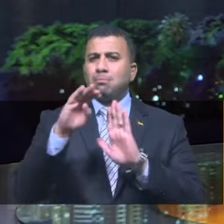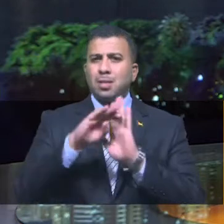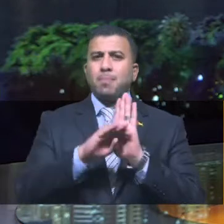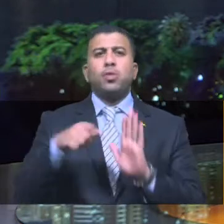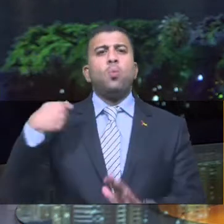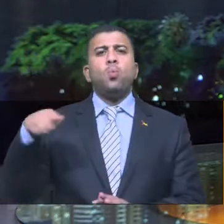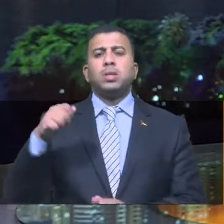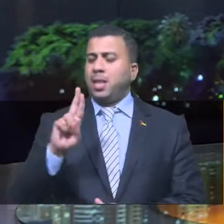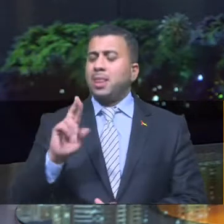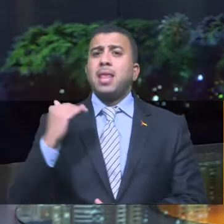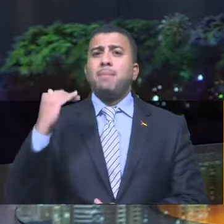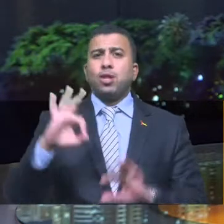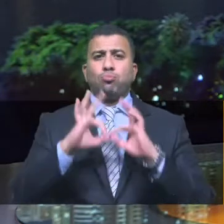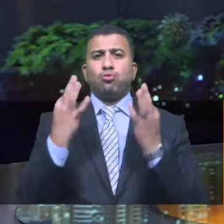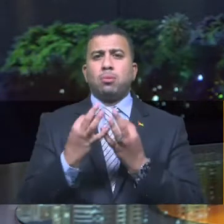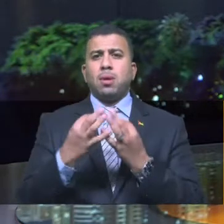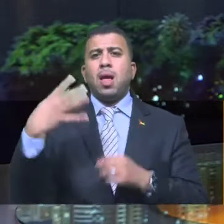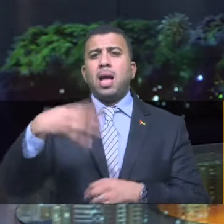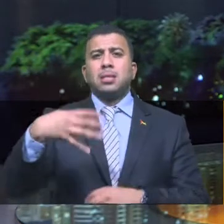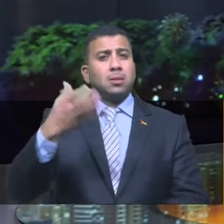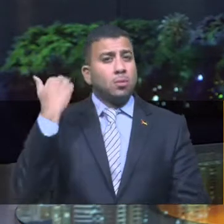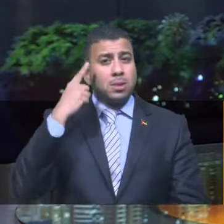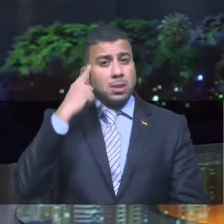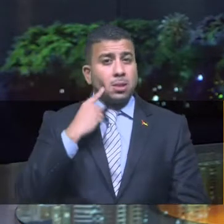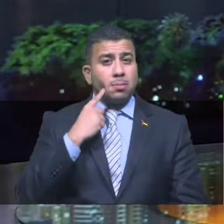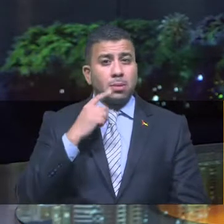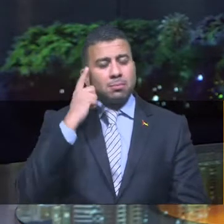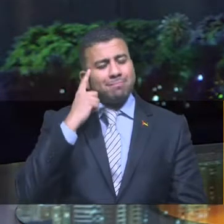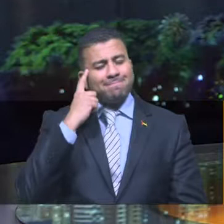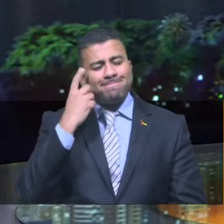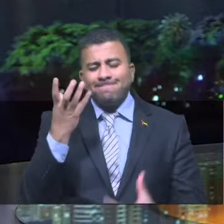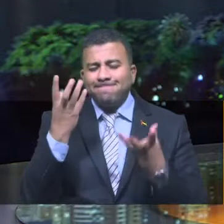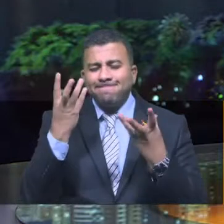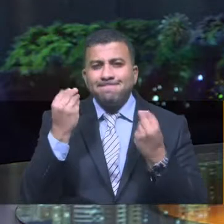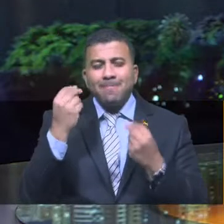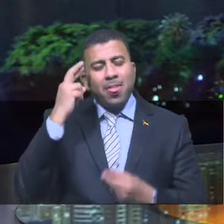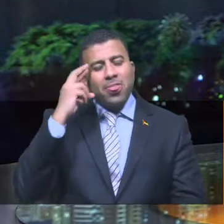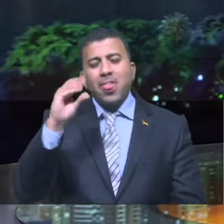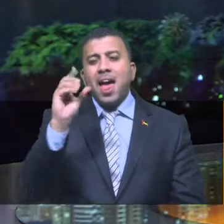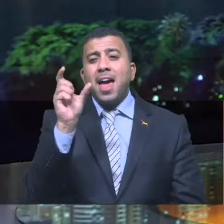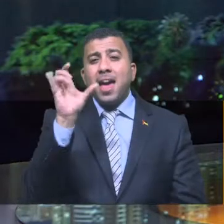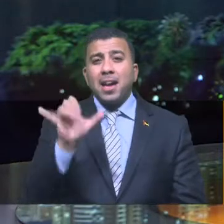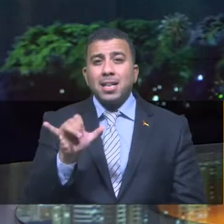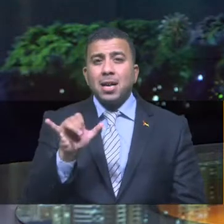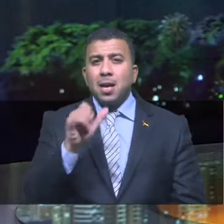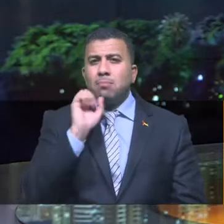نظمت وزارة تنمية المجتمع عصر يوم السبت جلسة عصف ذهني بعنوان مرسى